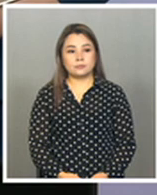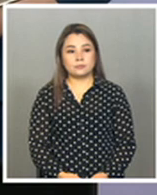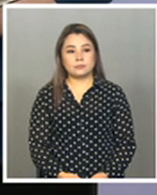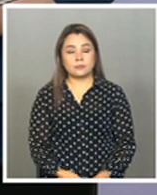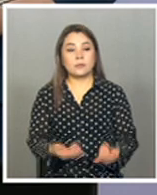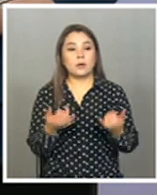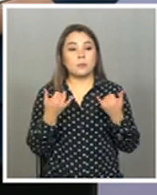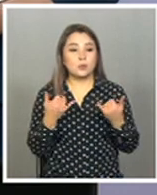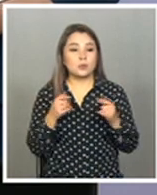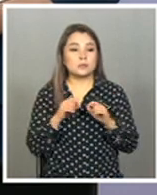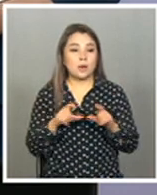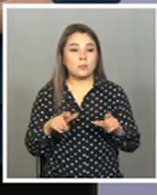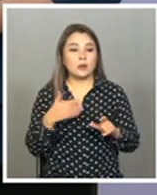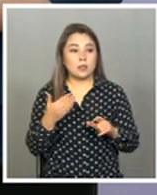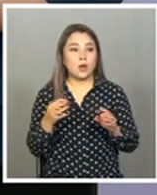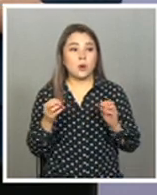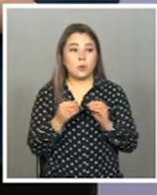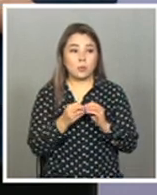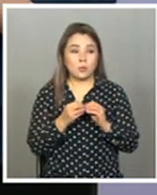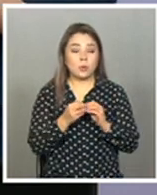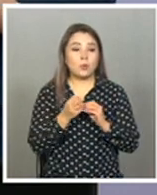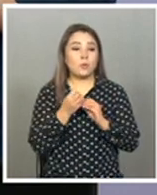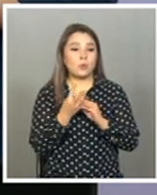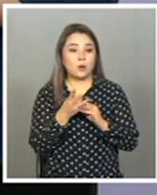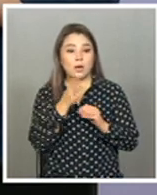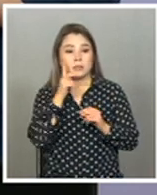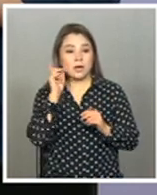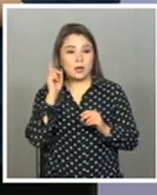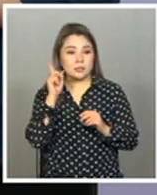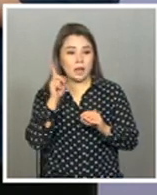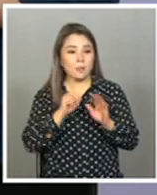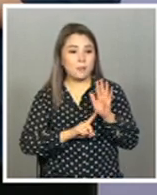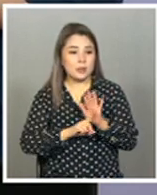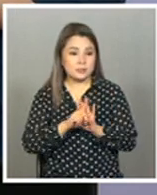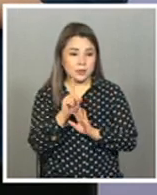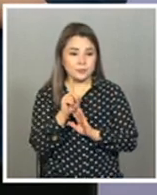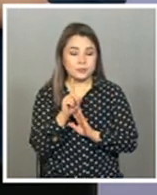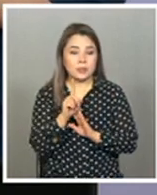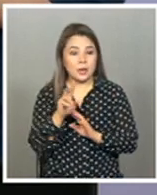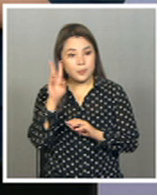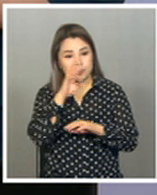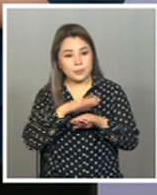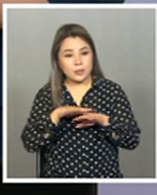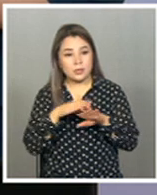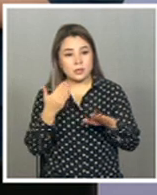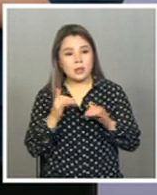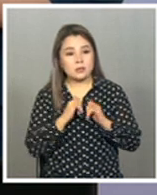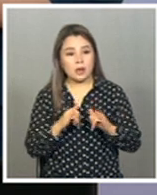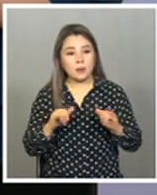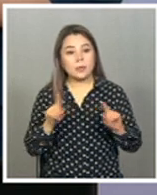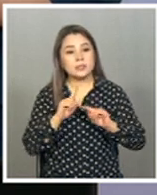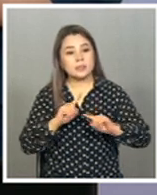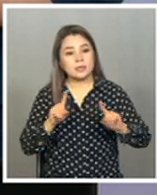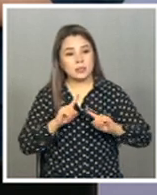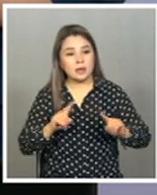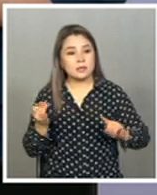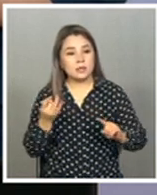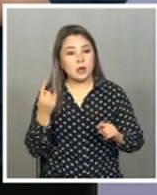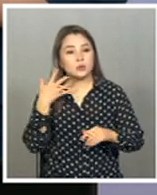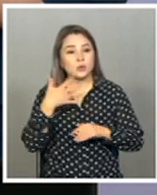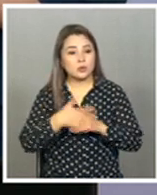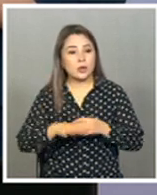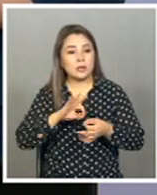Бүгінгі сабақта 10-13 ғасырлардың басындағы мемлекеттердің даму ерекшеліктерін түсініп,